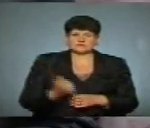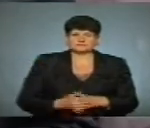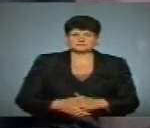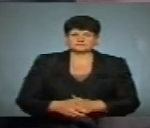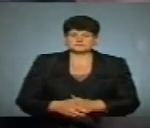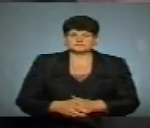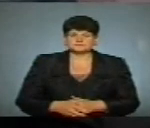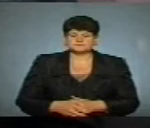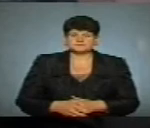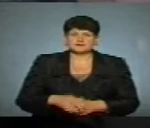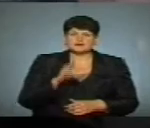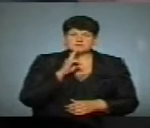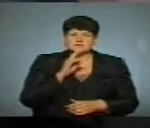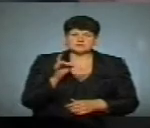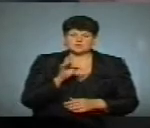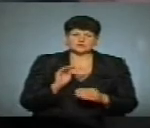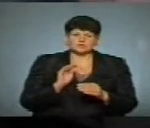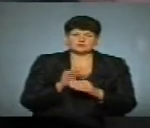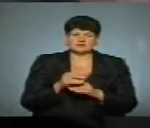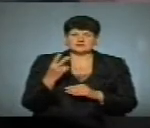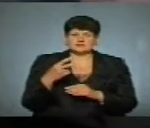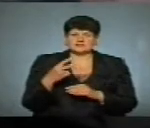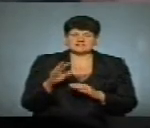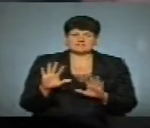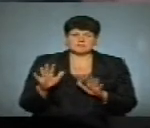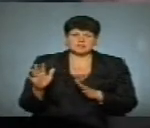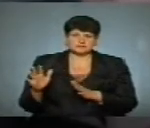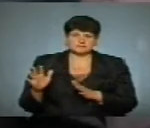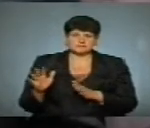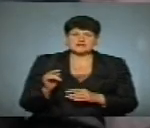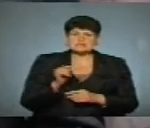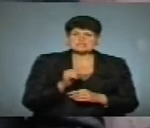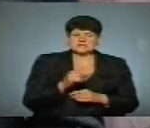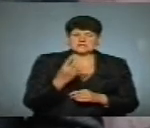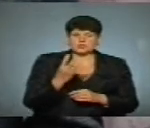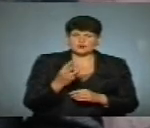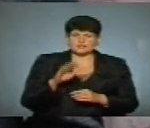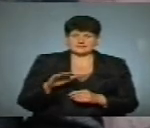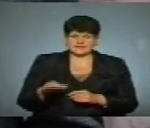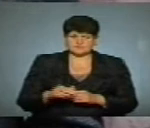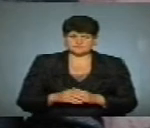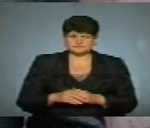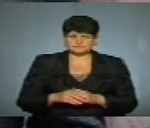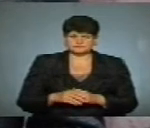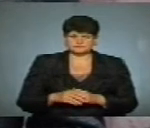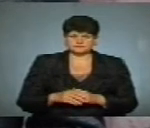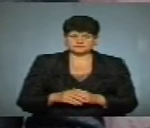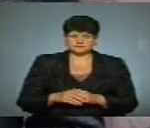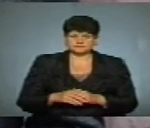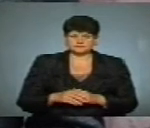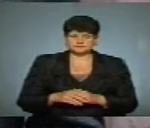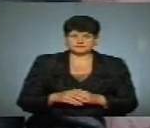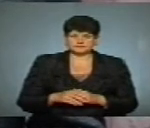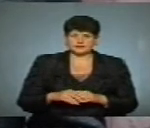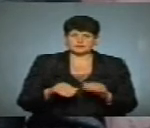тиждень. В Донецькому районі додавалося 20 випадків, із них троє дітей. По